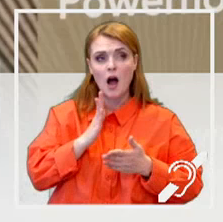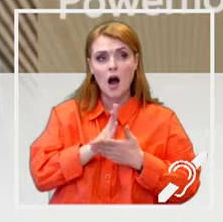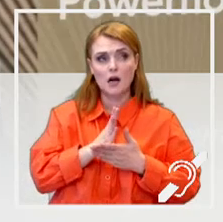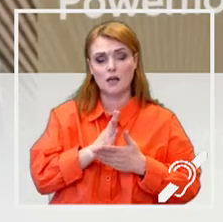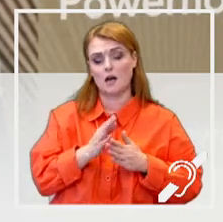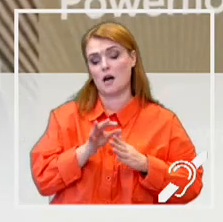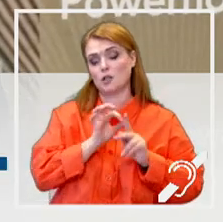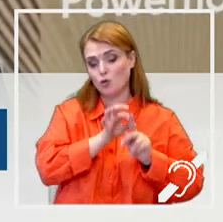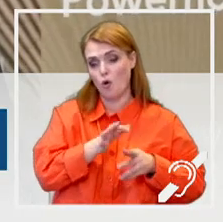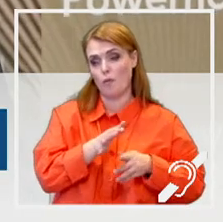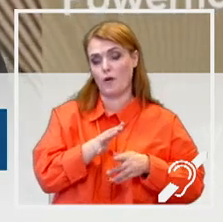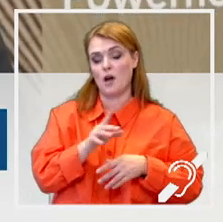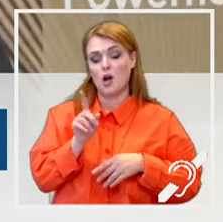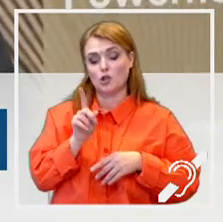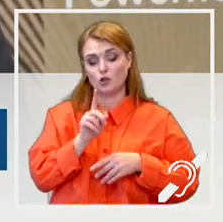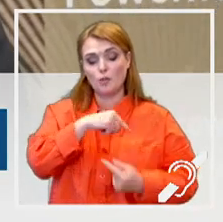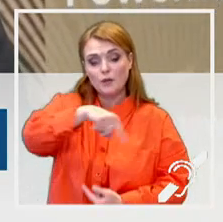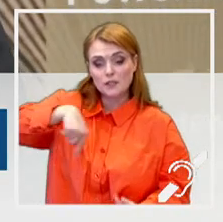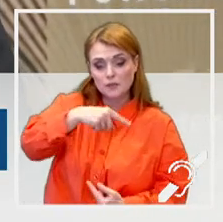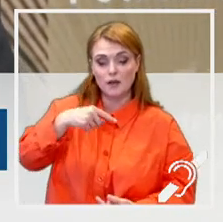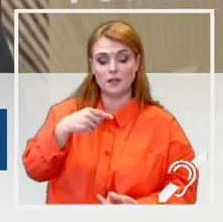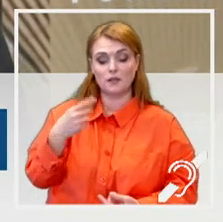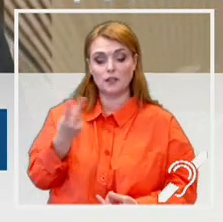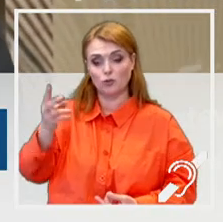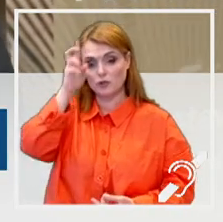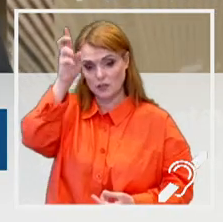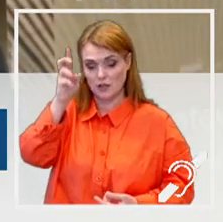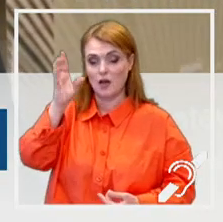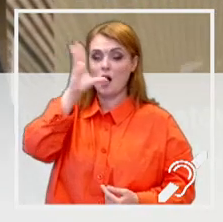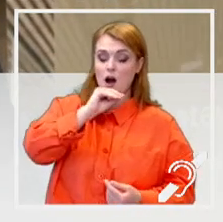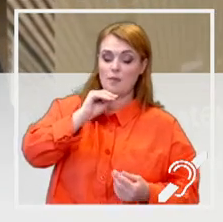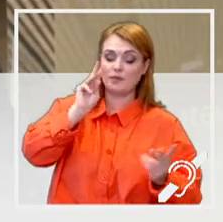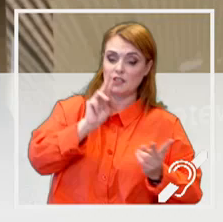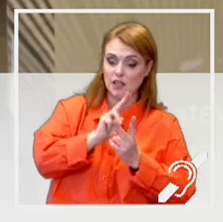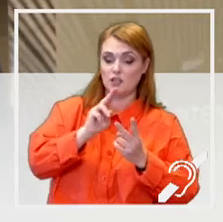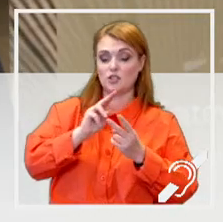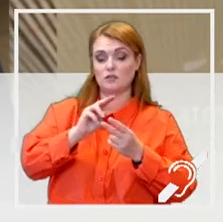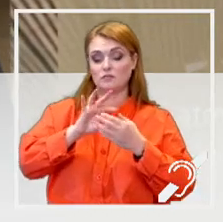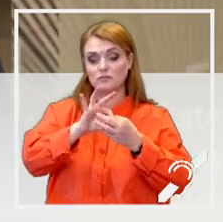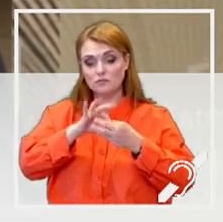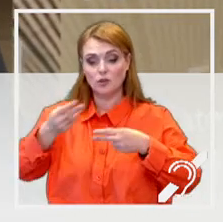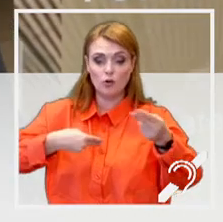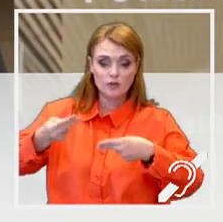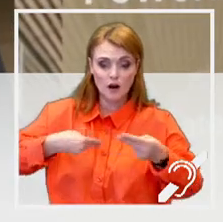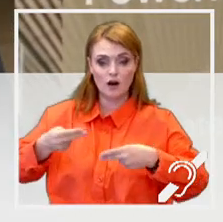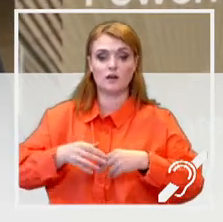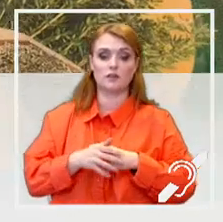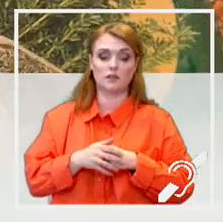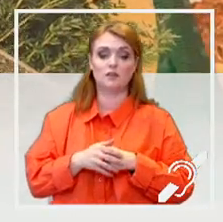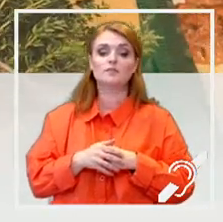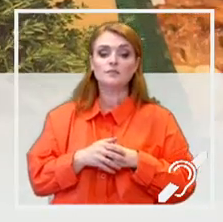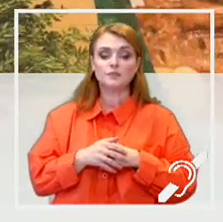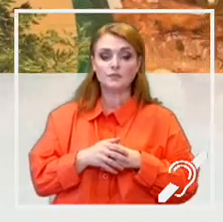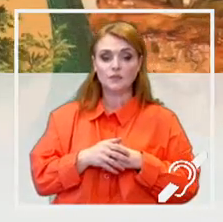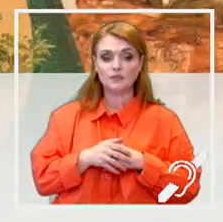față producătorul cu acel cumpărător, în speță cu buyerii companiilor internaționale, pentru a sări